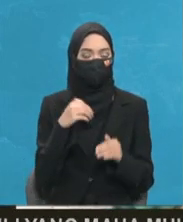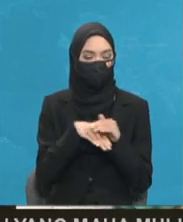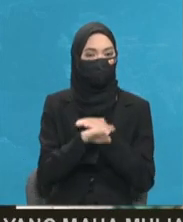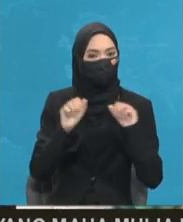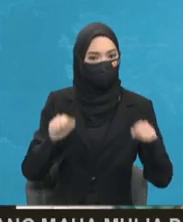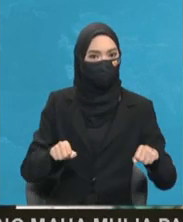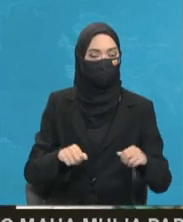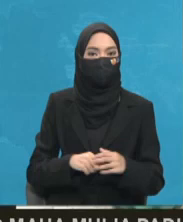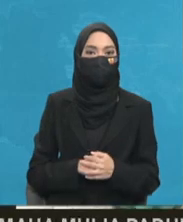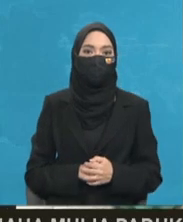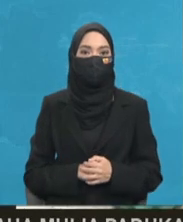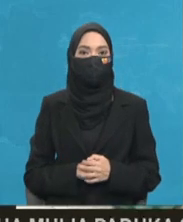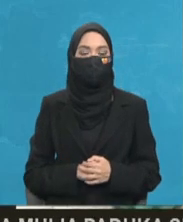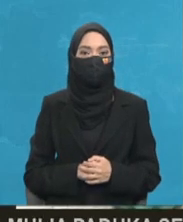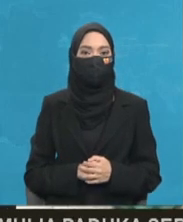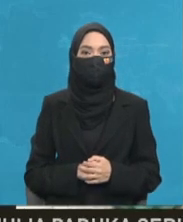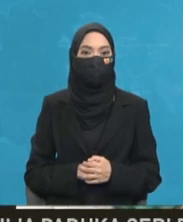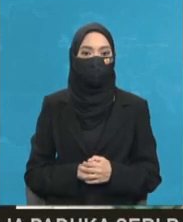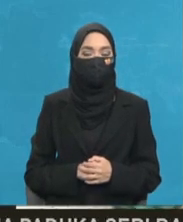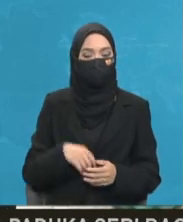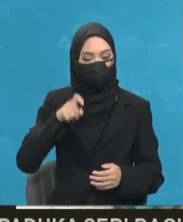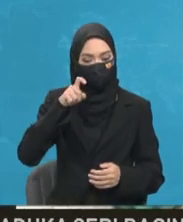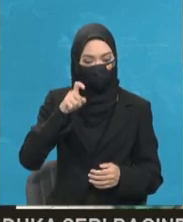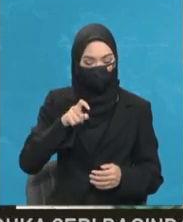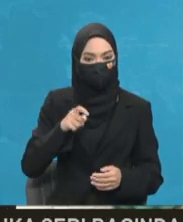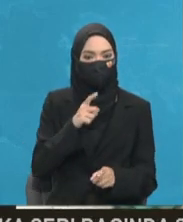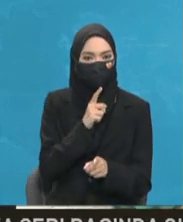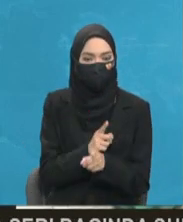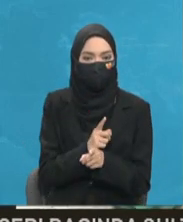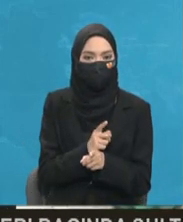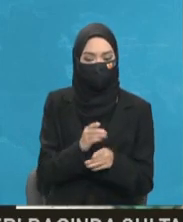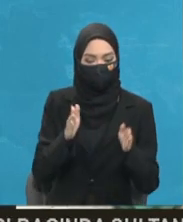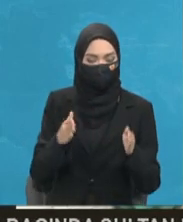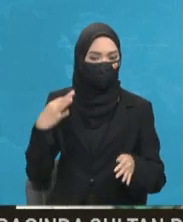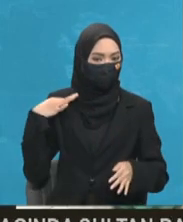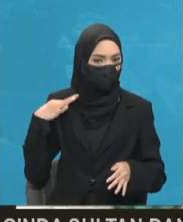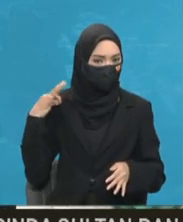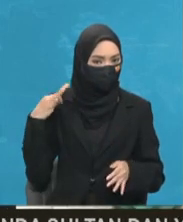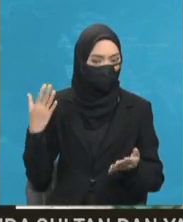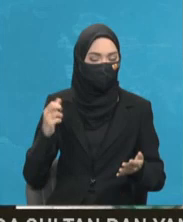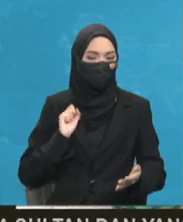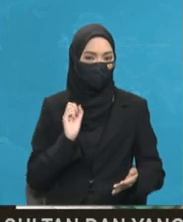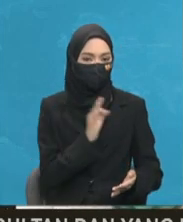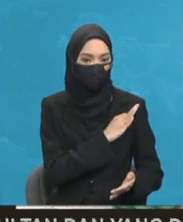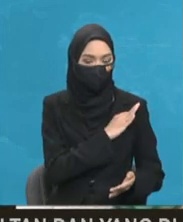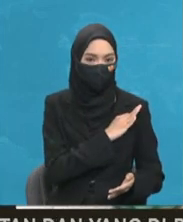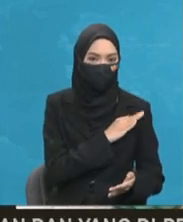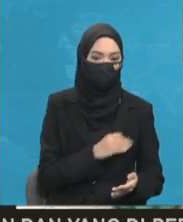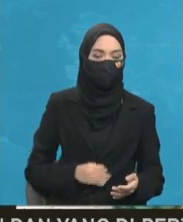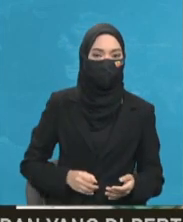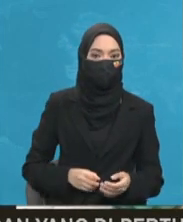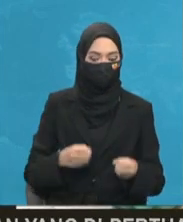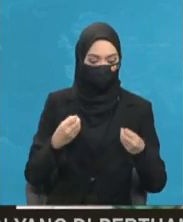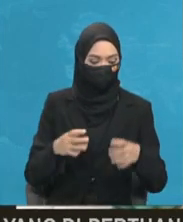semua pekerja tapi tangan sukarelawan yang layak diberi vaksin telah divaksin sepenuhnya